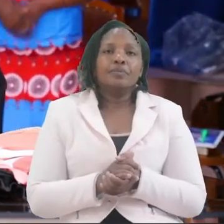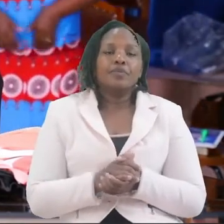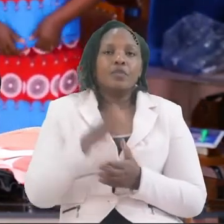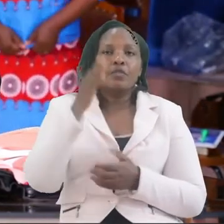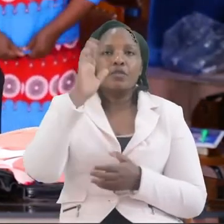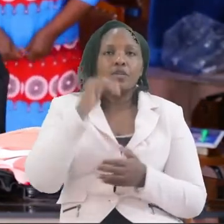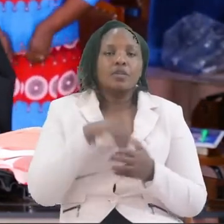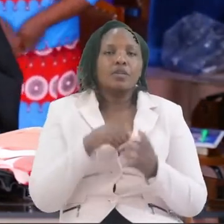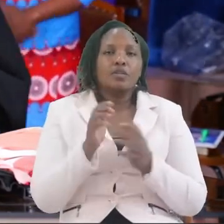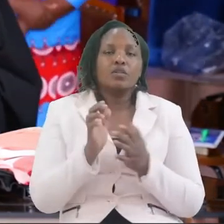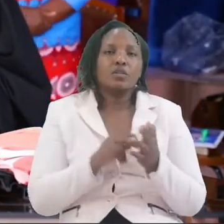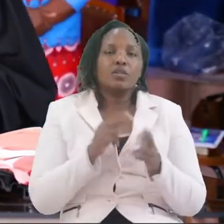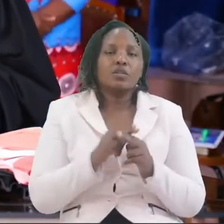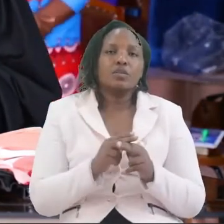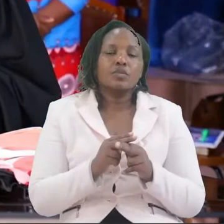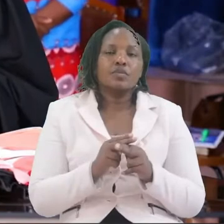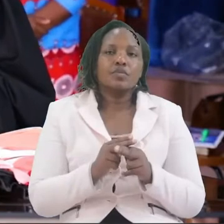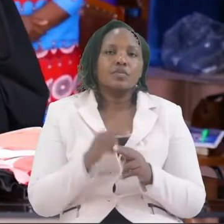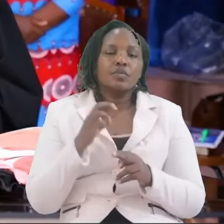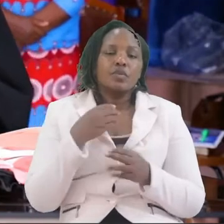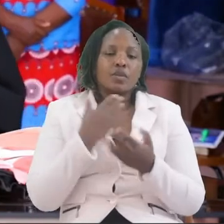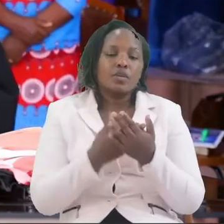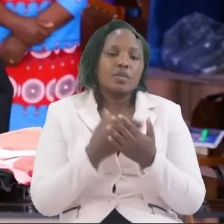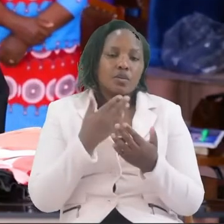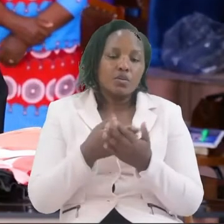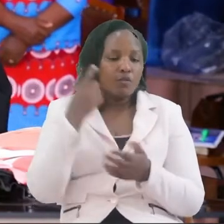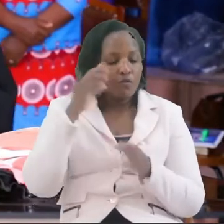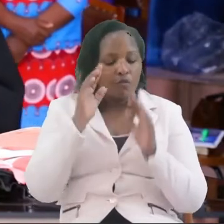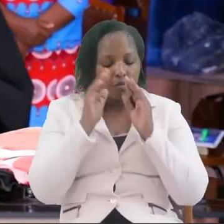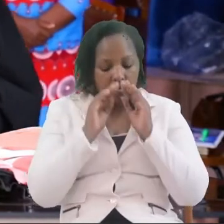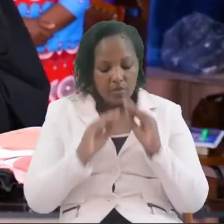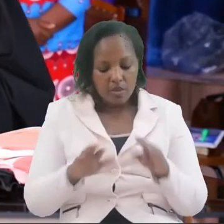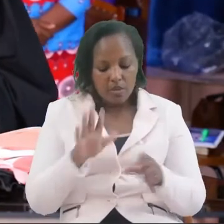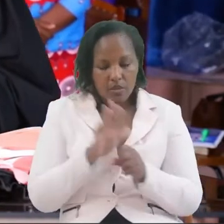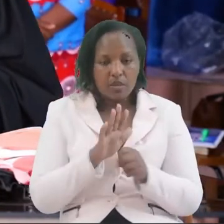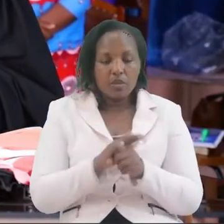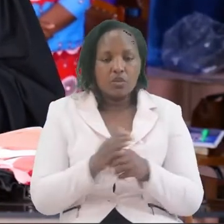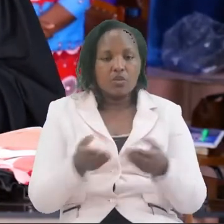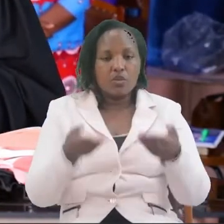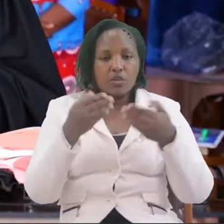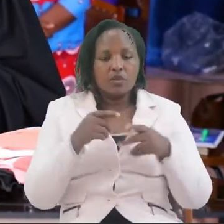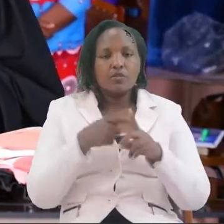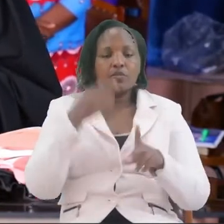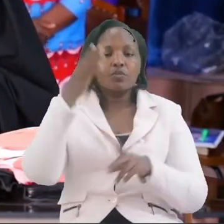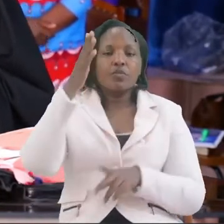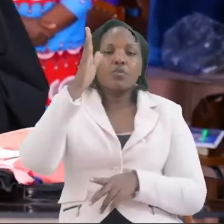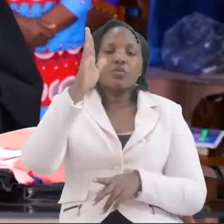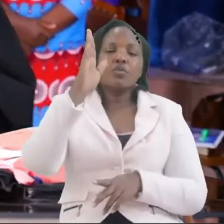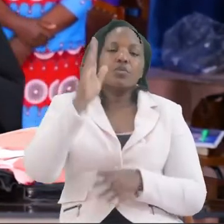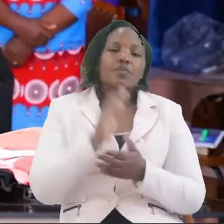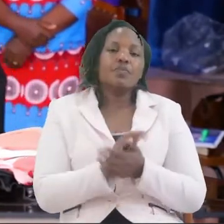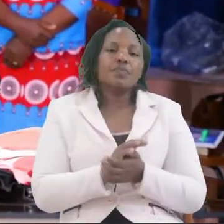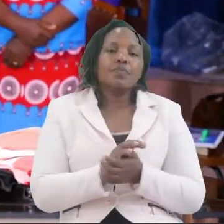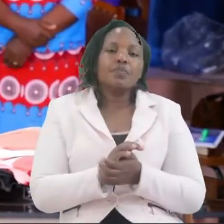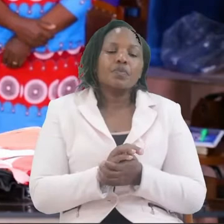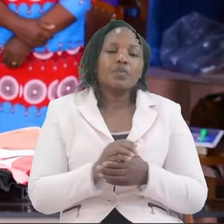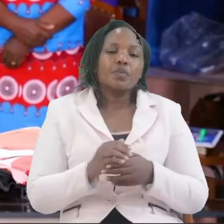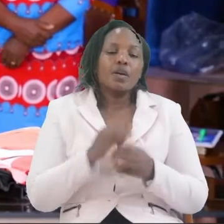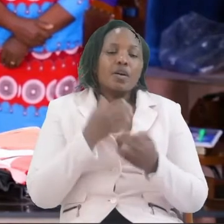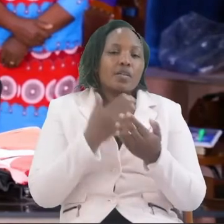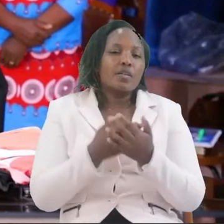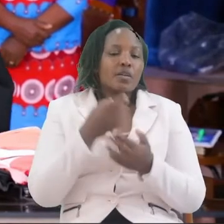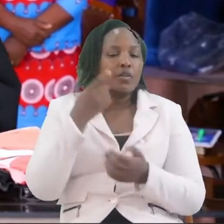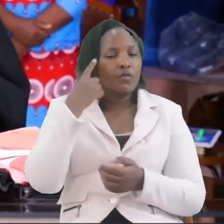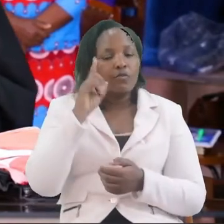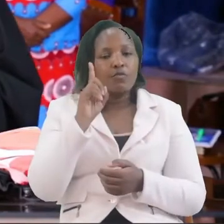Baba na Mungu wetu, katika jina la Yesu Kristo, ni asanti kwa baraka nyingi ambazo tumepokea kutoka kwako. Tunakushukuru Mungu